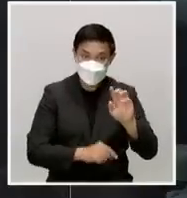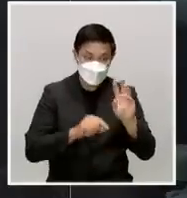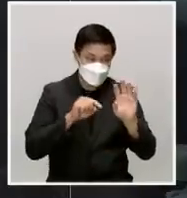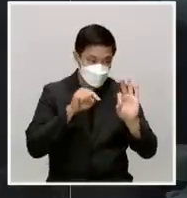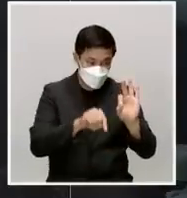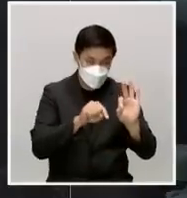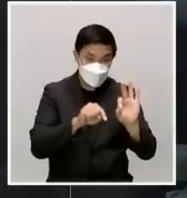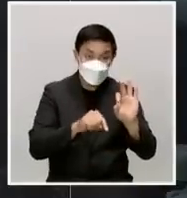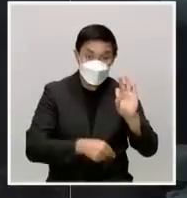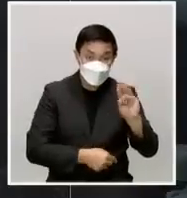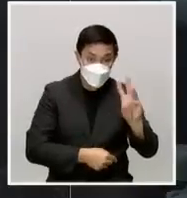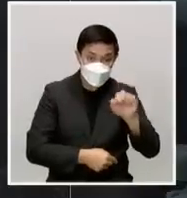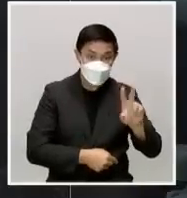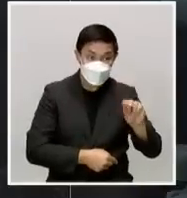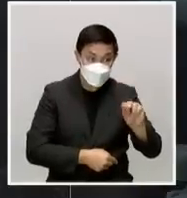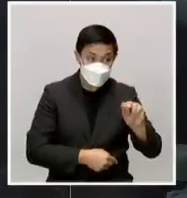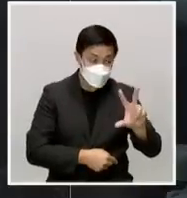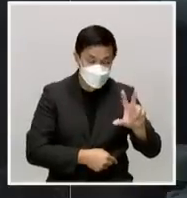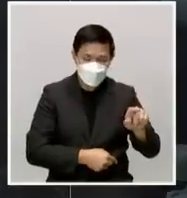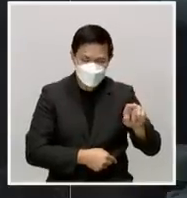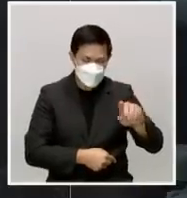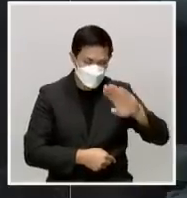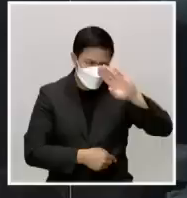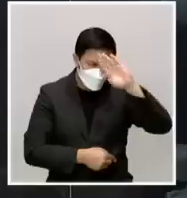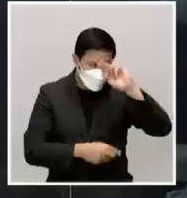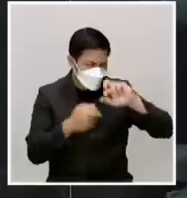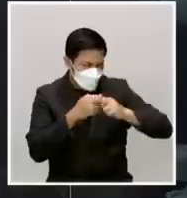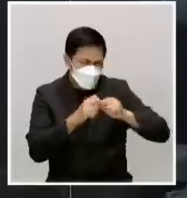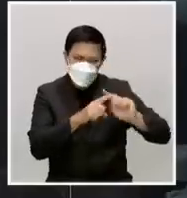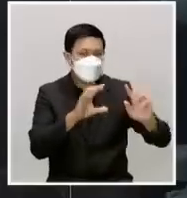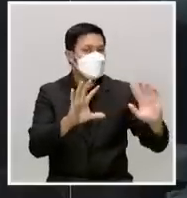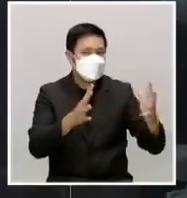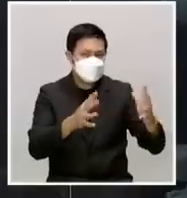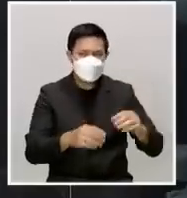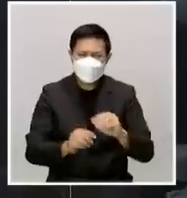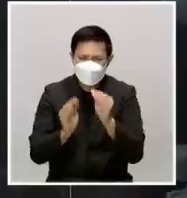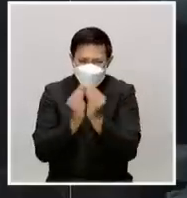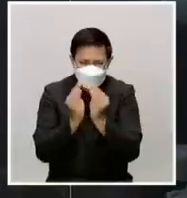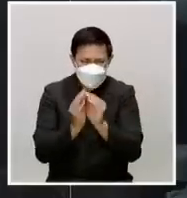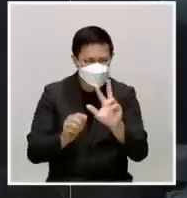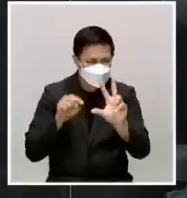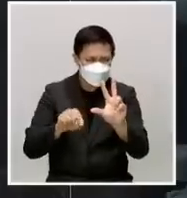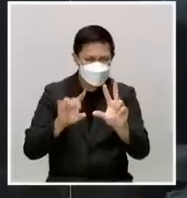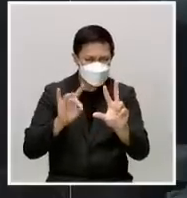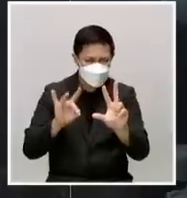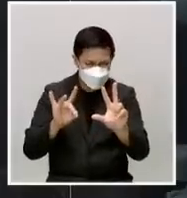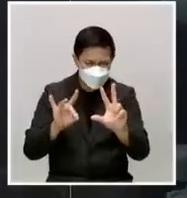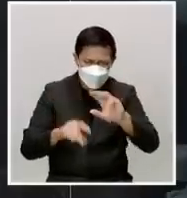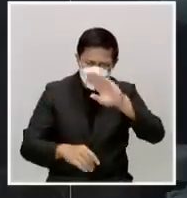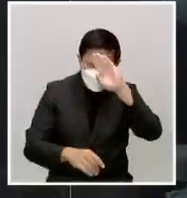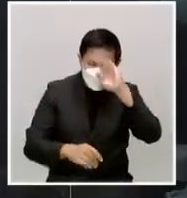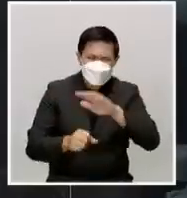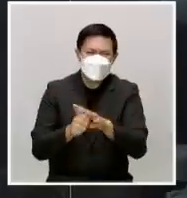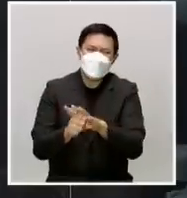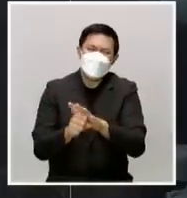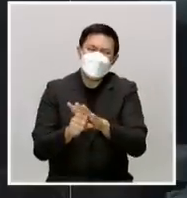96.33 ไม่มีผลข้างเคียงนะครับอันนี้คือคนกลุ่มใหญ่มากๆเลยแล้วก็ยังมีร้อยละ 3.88 ที่มีผลข้างเคียงไม่รุนแ